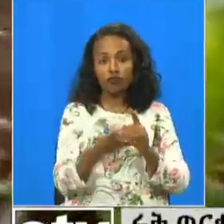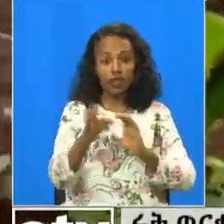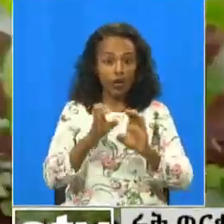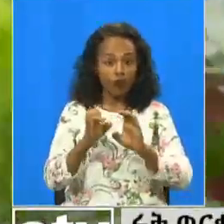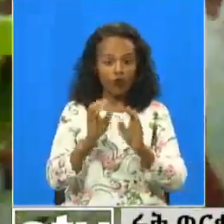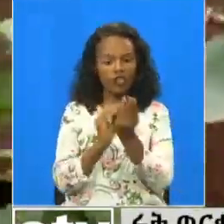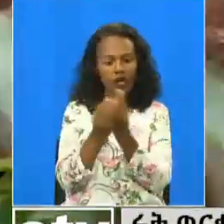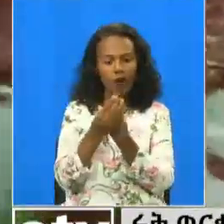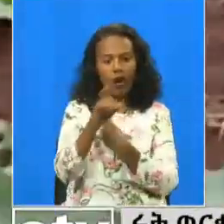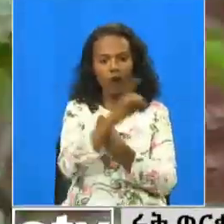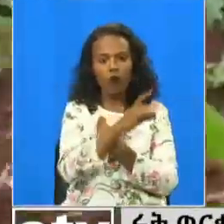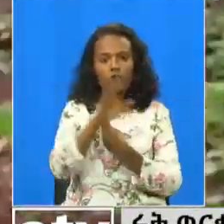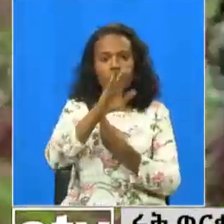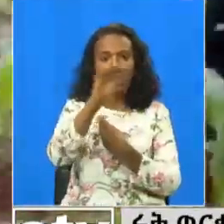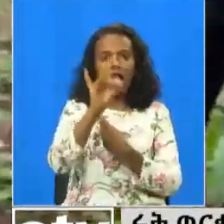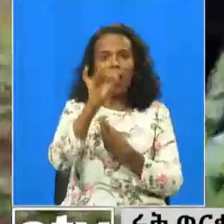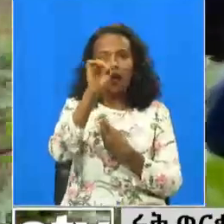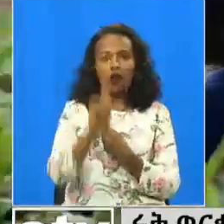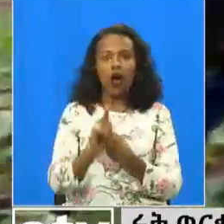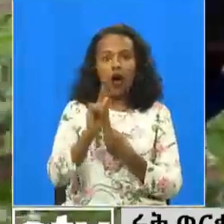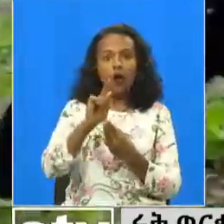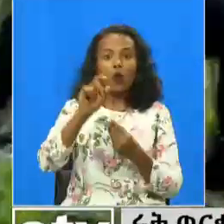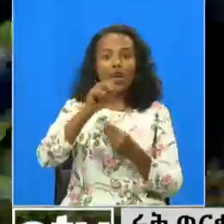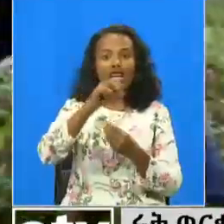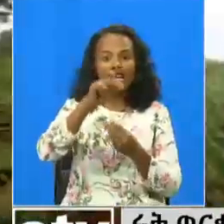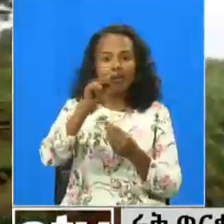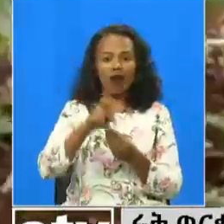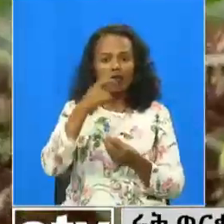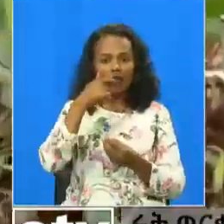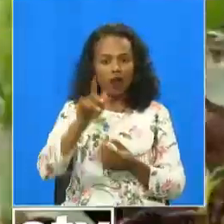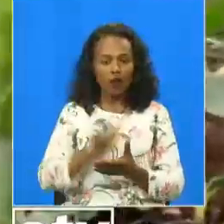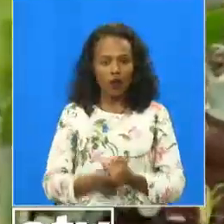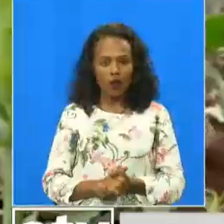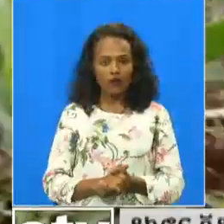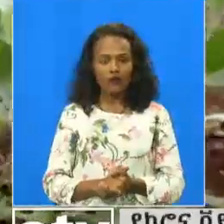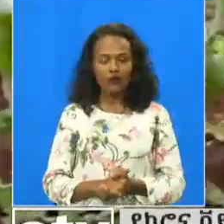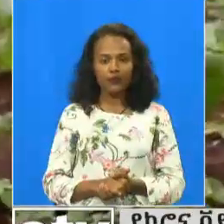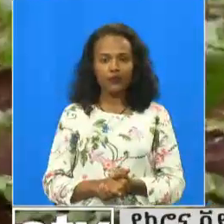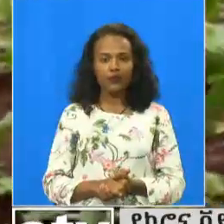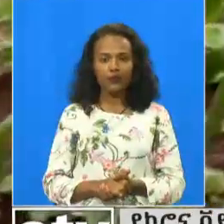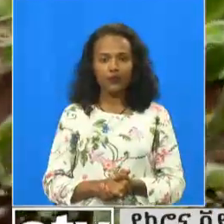እየተንከባከቡ መሆናቸውን የገላና ወረዳ ቀርሳ ቀበሌ አርሶ አደሮች ተናግረዋል።